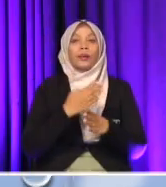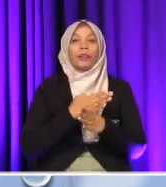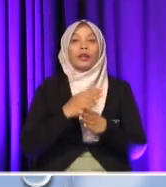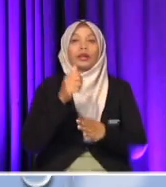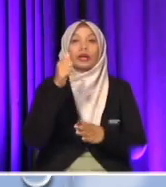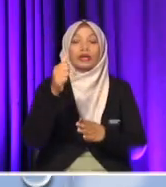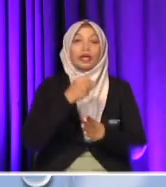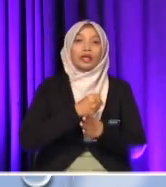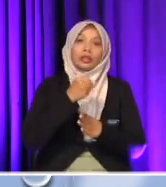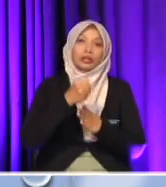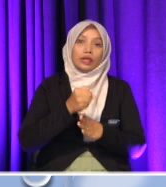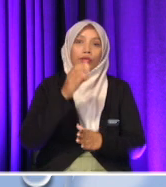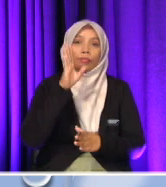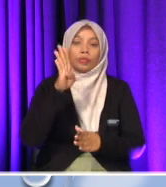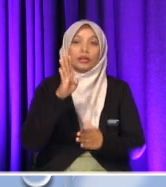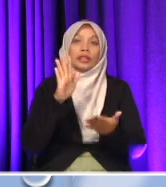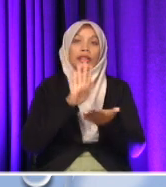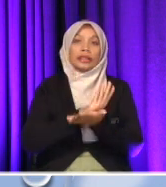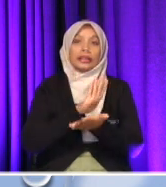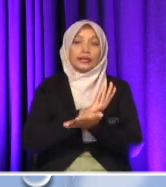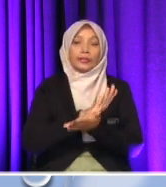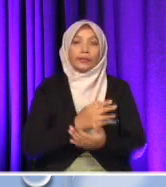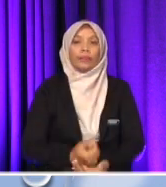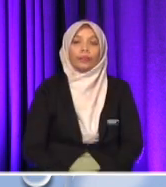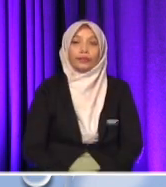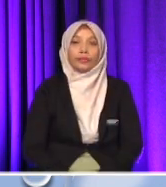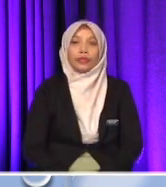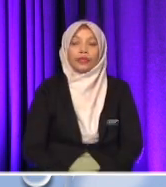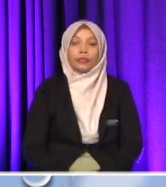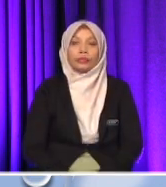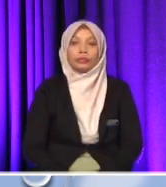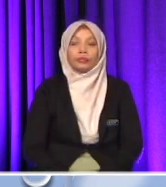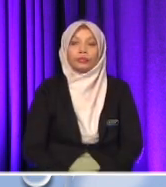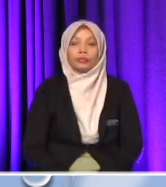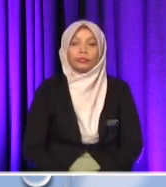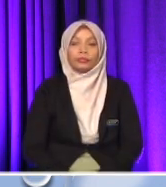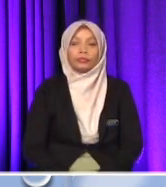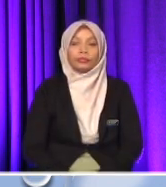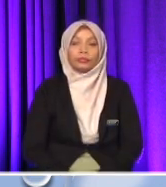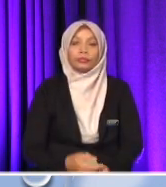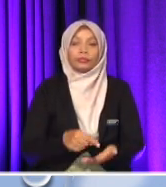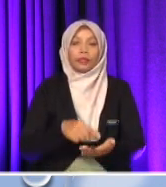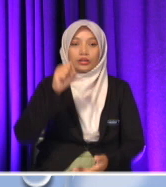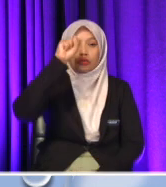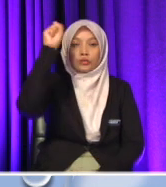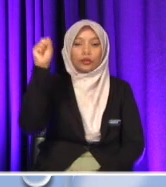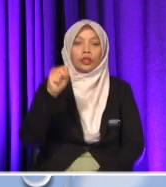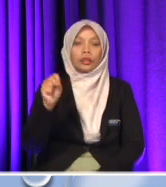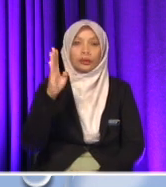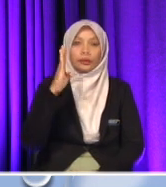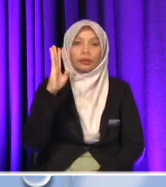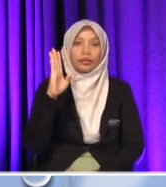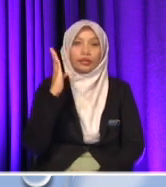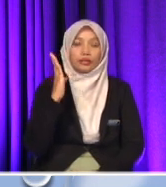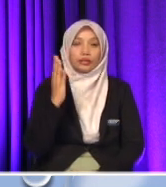B untuk kertas ni. Okey, untuk pengajian kejuruteraan elektrik dan elektronik ni. Okey, ini soalan yang biasa. Maksud kalau soalan macam